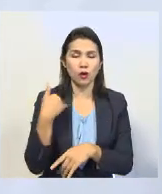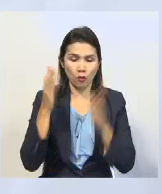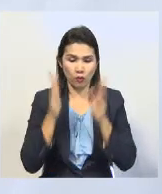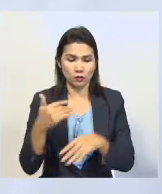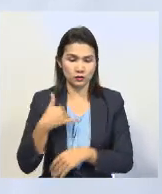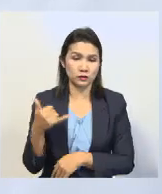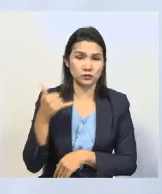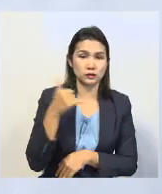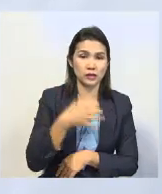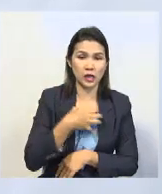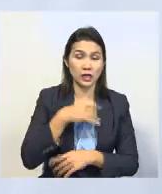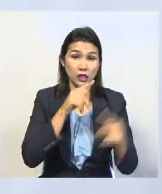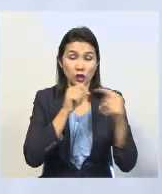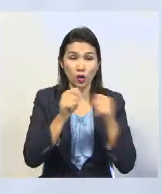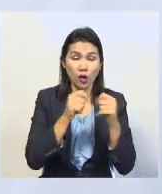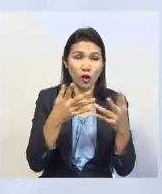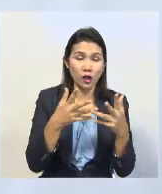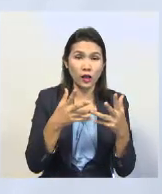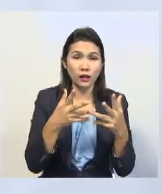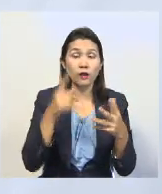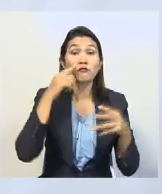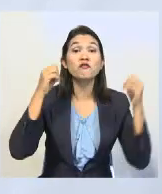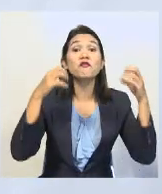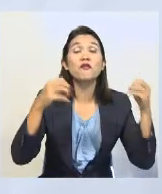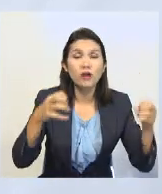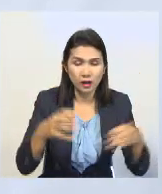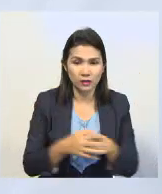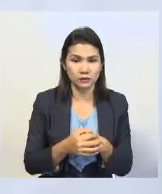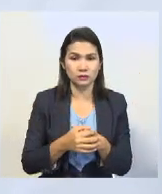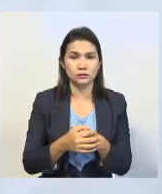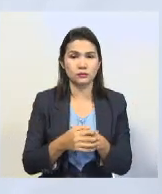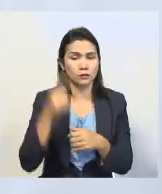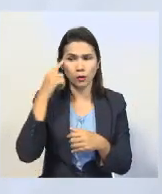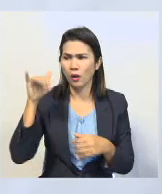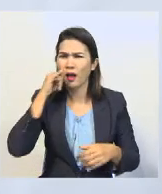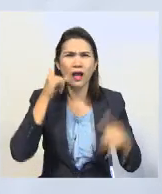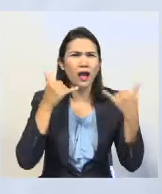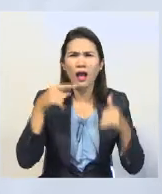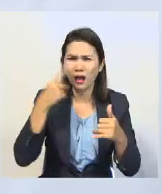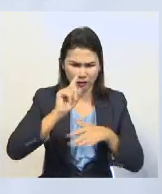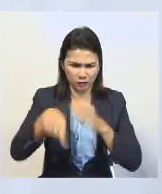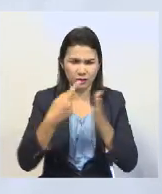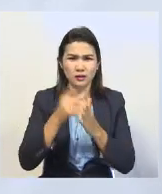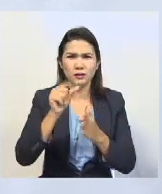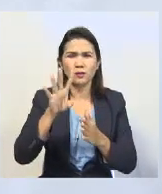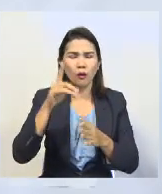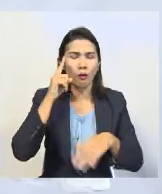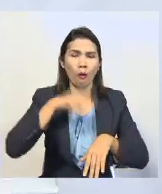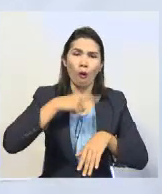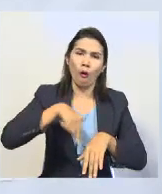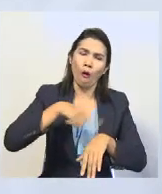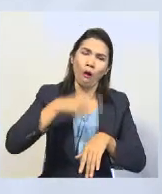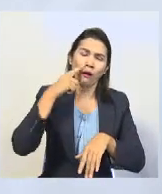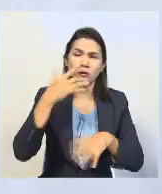ปที่อะไรอะการไฟฟ้านะครับก็ไม่รู้โทรหาใคร24ชั่วโมงกว่าจะโทรมาได้อาจจะใช้เวลาประมา